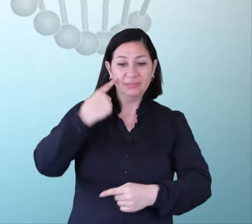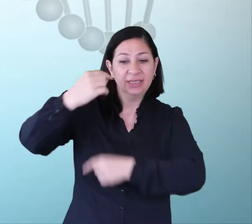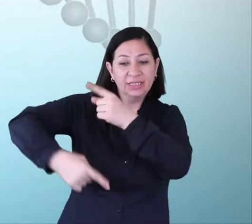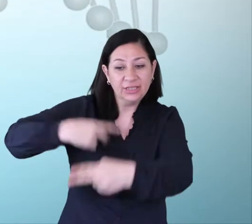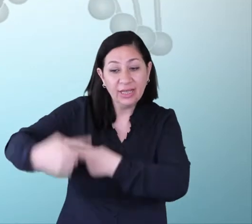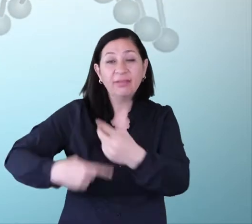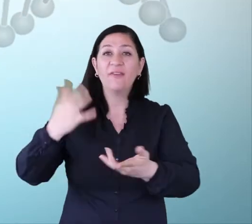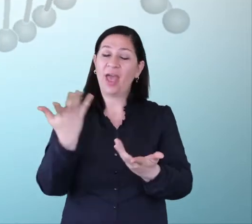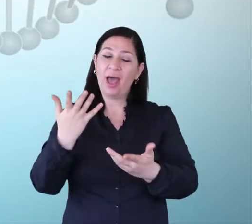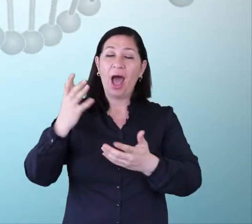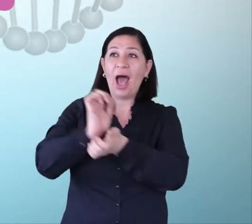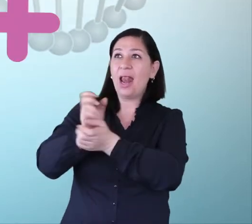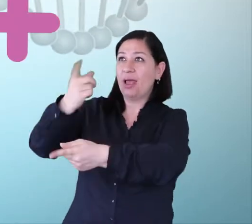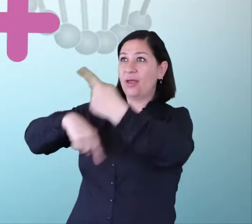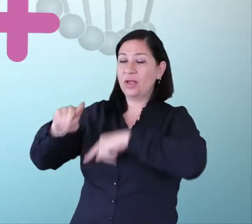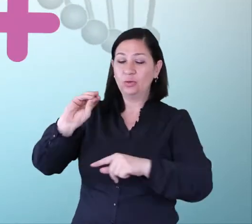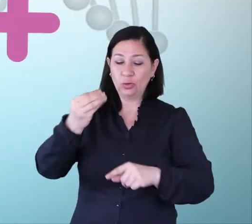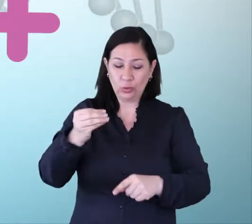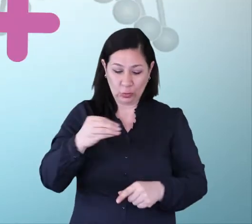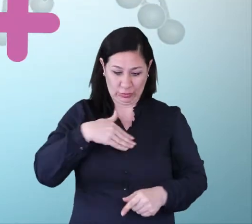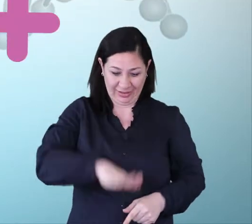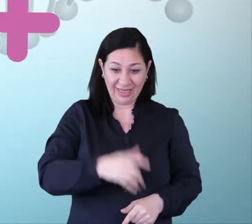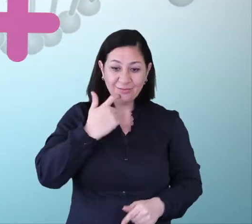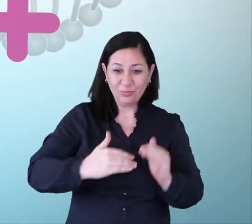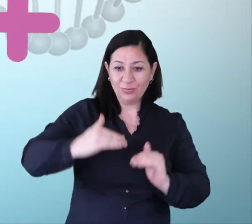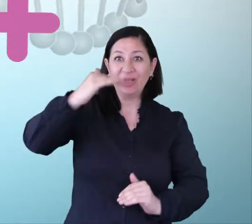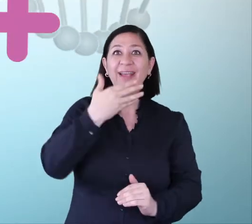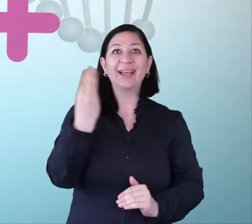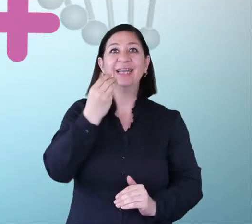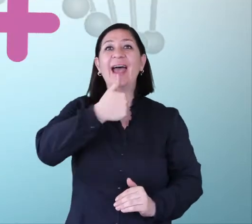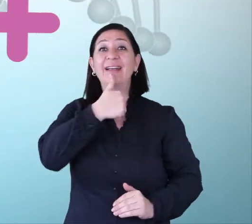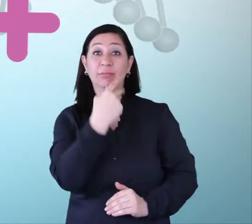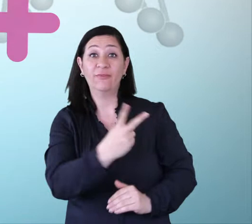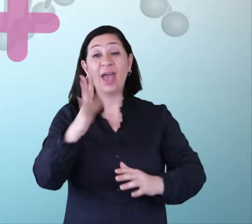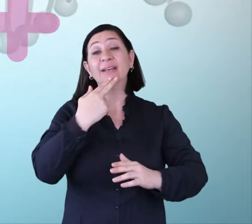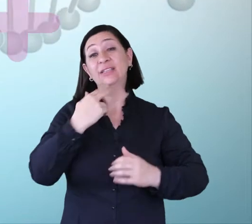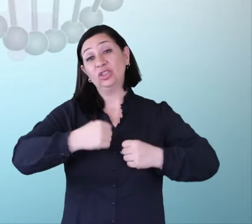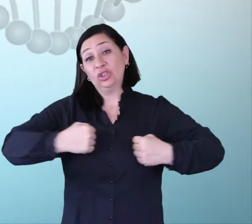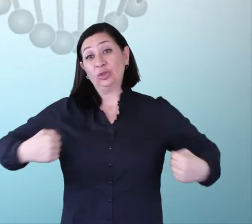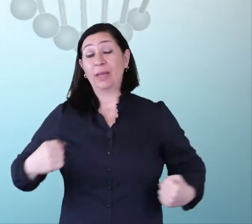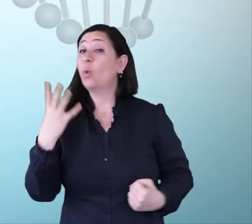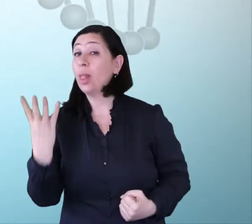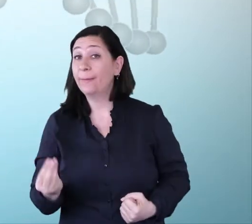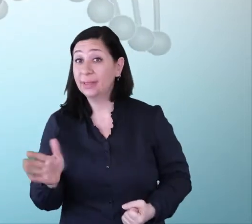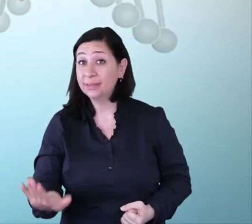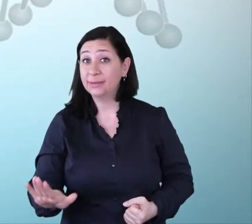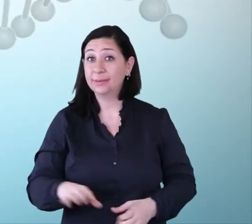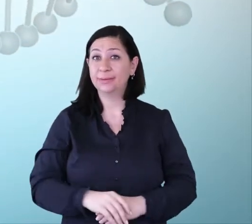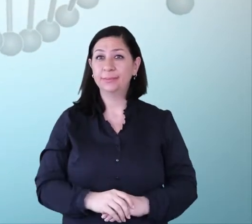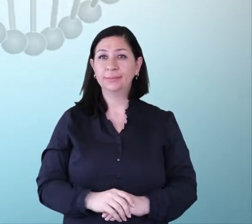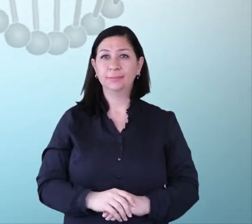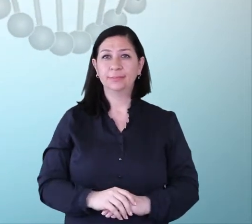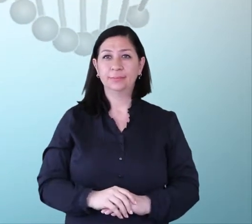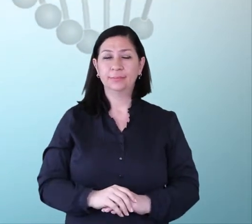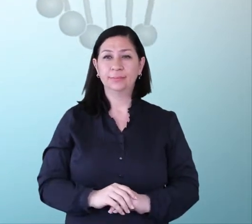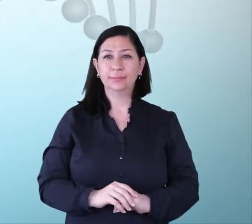faktörleri, kalıtım yani ırsiyet, genetik yapı, çocuklukta erkek erişkinde kadın cinsiyet ve şişmanlıktır.